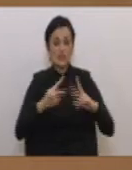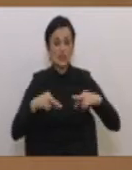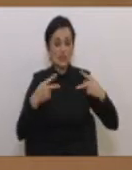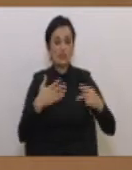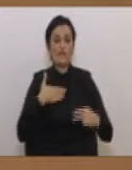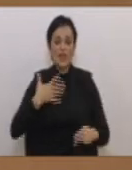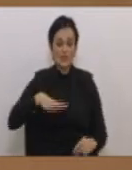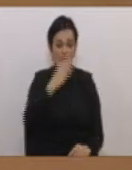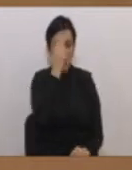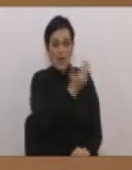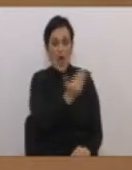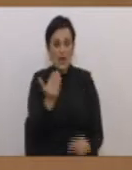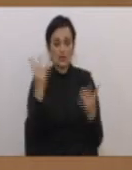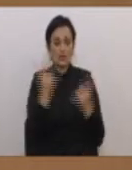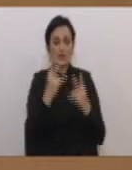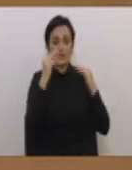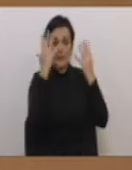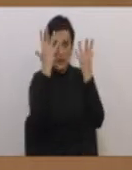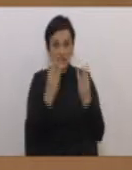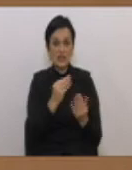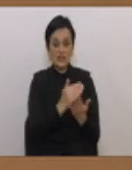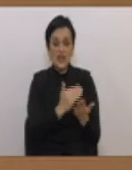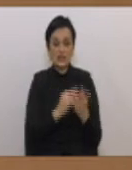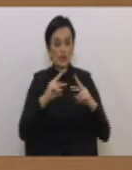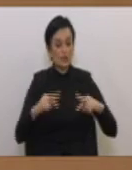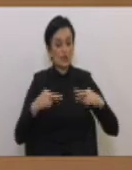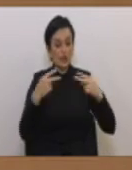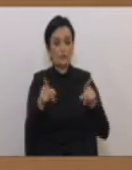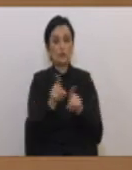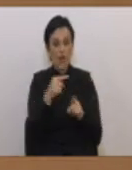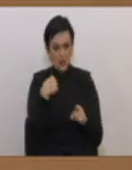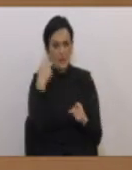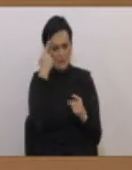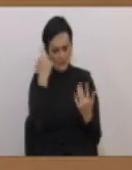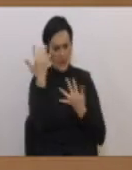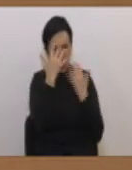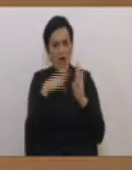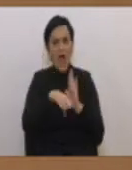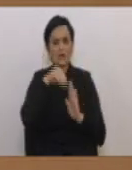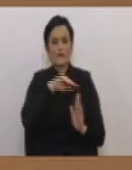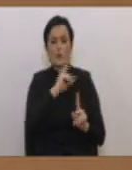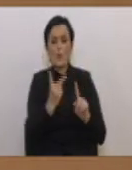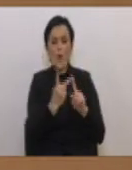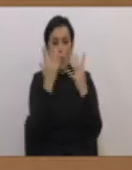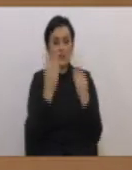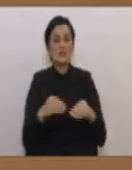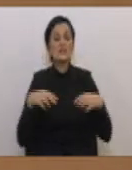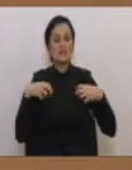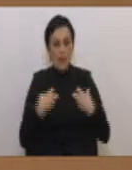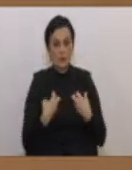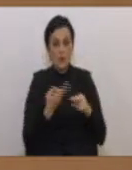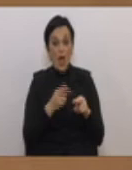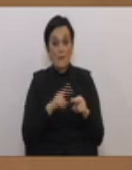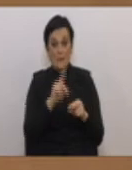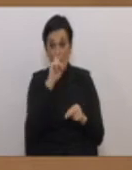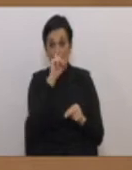ჭირდება დღის ეს რიგის შეცვლა. ჩვენ ასეთი განზრახვა ჰქონდა უკვე არჩევნების მეორე დღიდან, თუმცა სამწუხაროდ ამ გასული